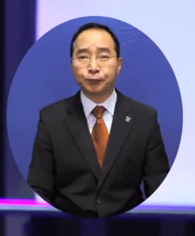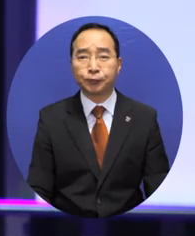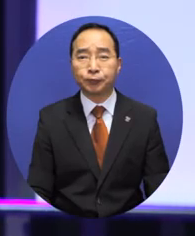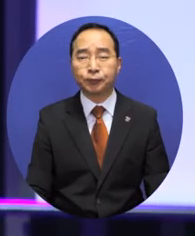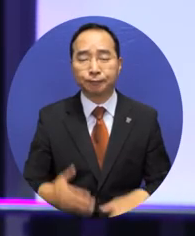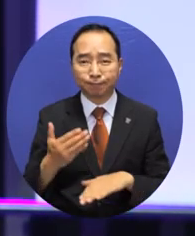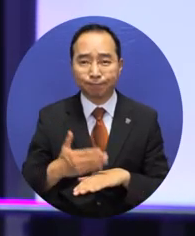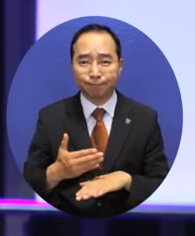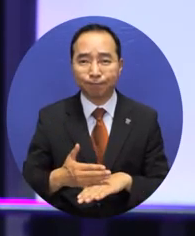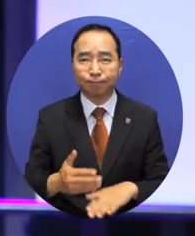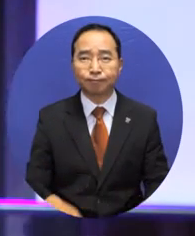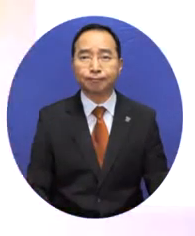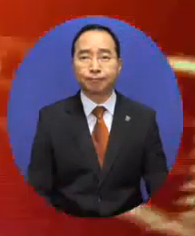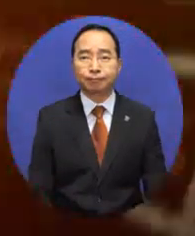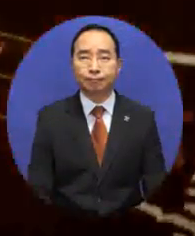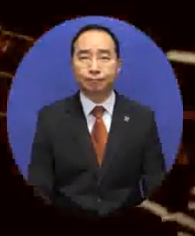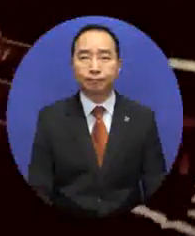감사합니다.